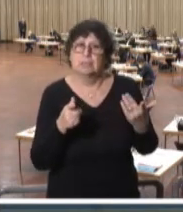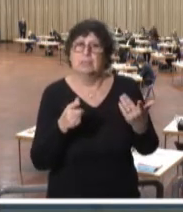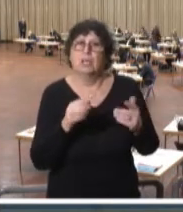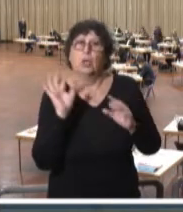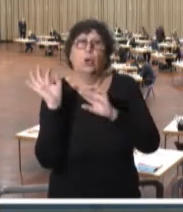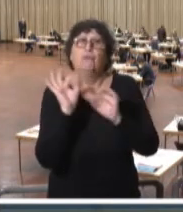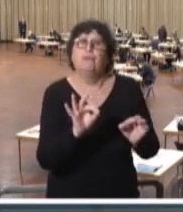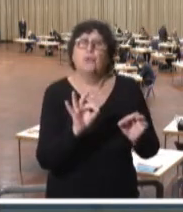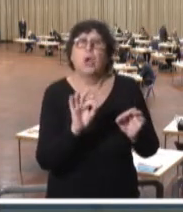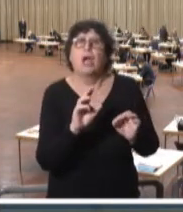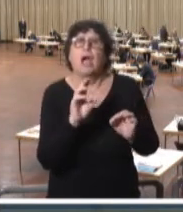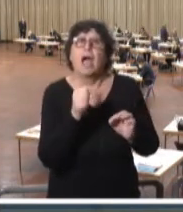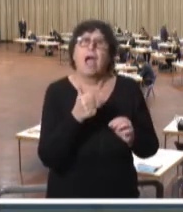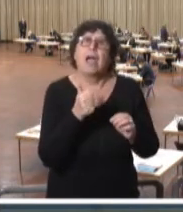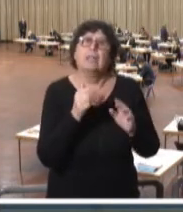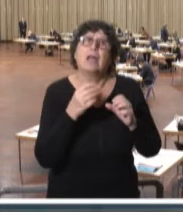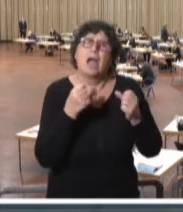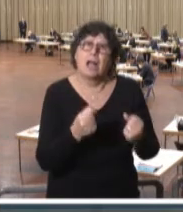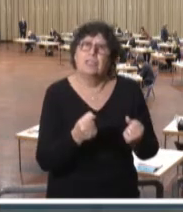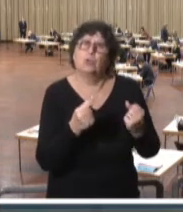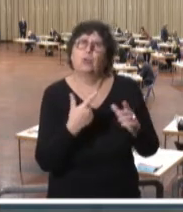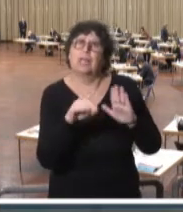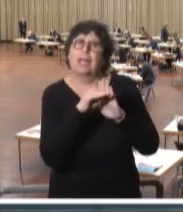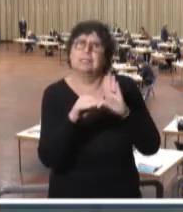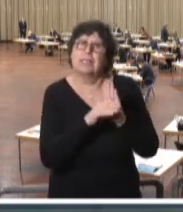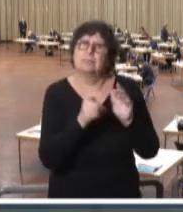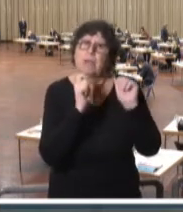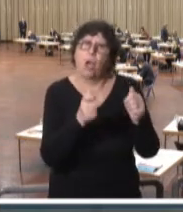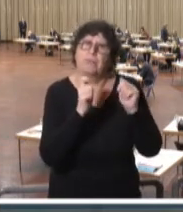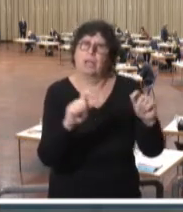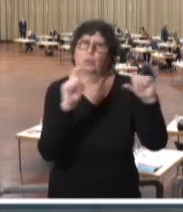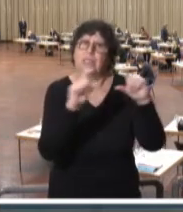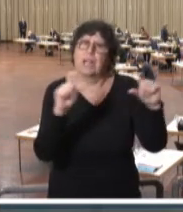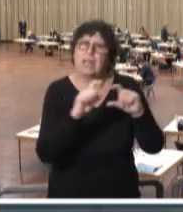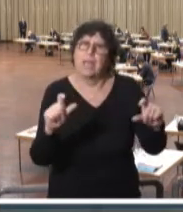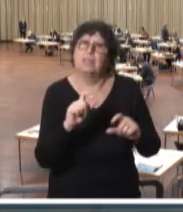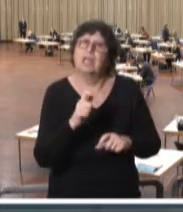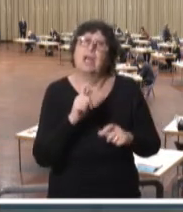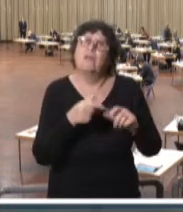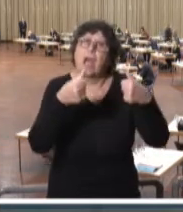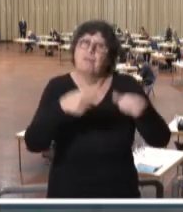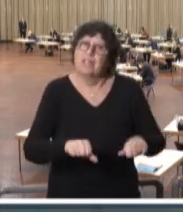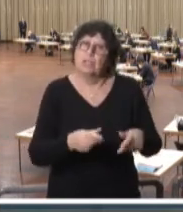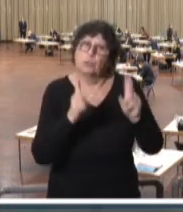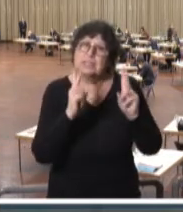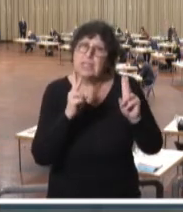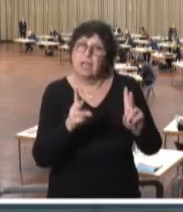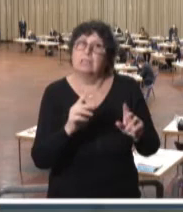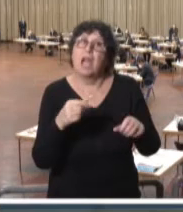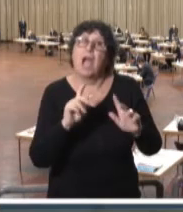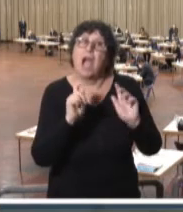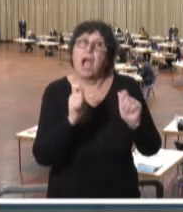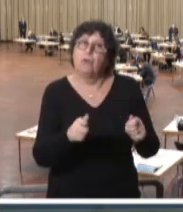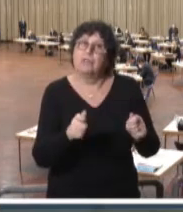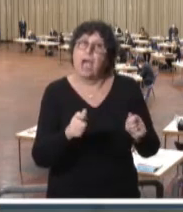um die Einhaltung der sich aus dem Gesetz für das beauftragte Unternehmen ergebenden Verpflichtungen zu sichern, hat der Auftraggeber für